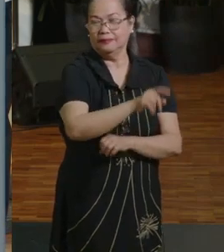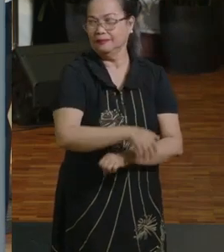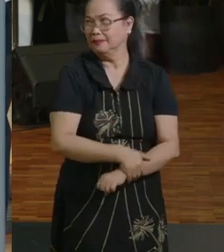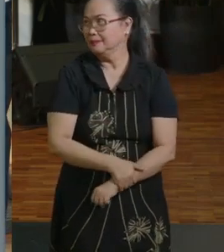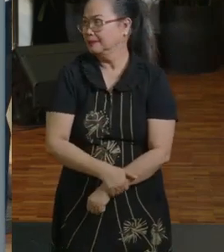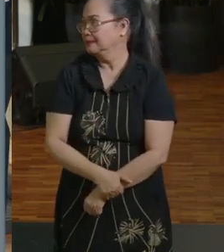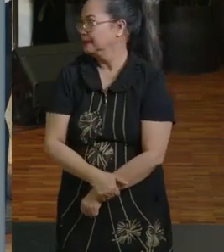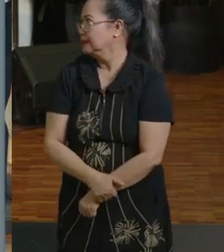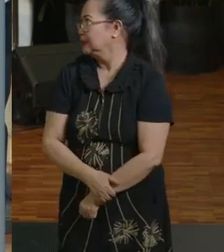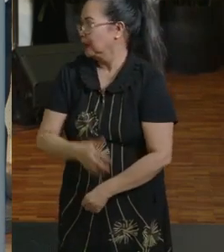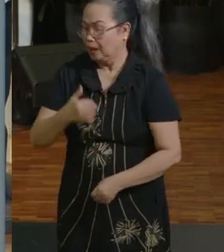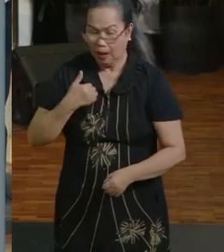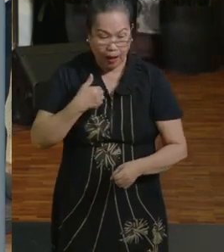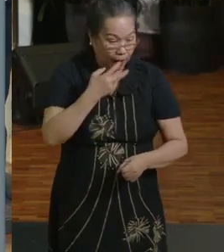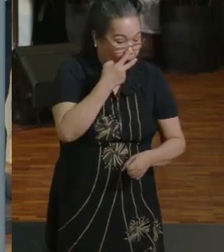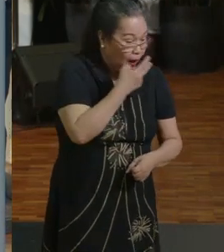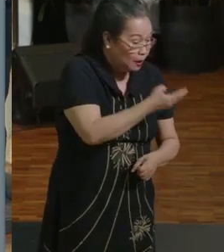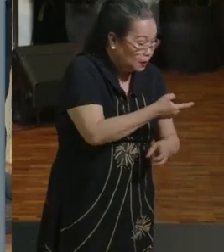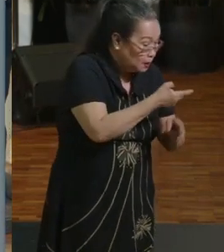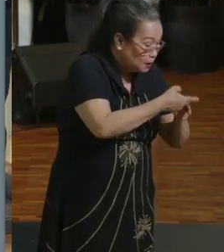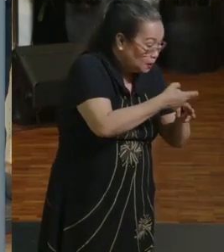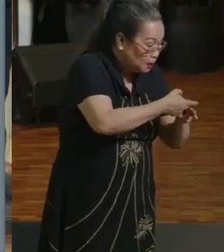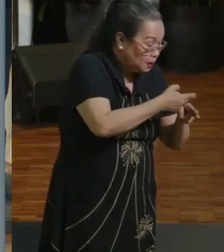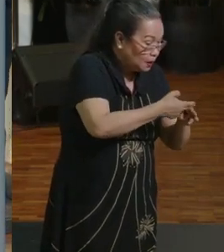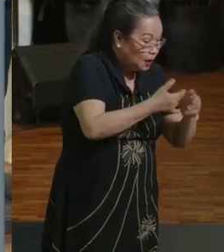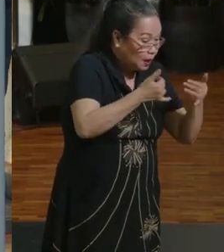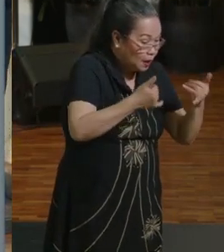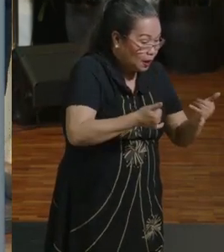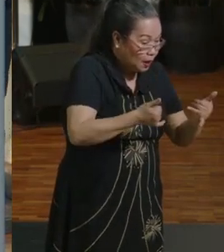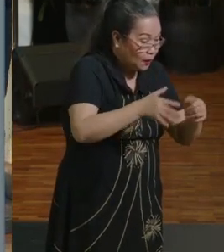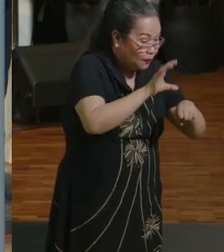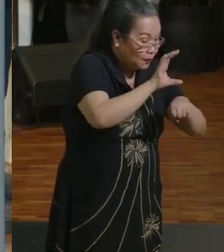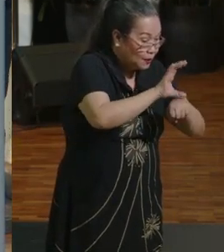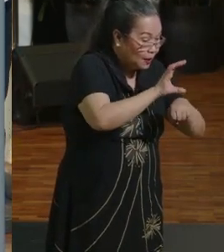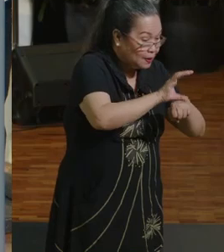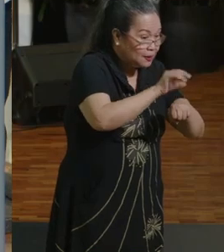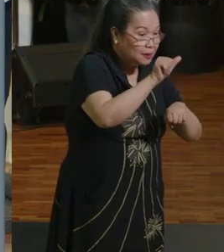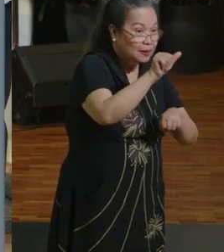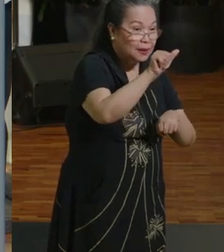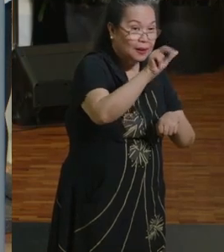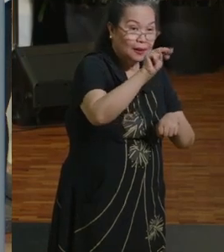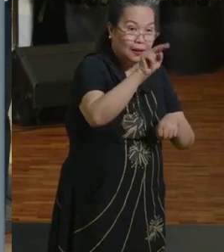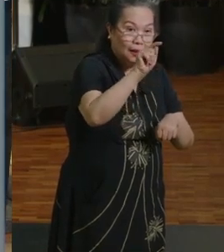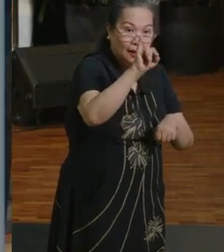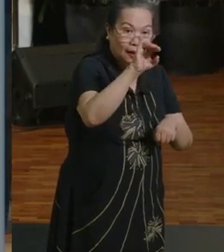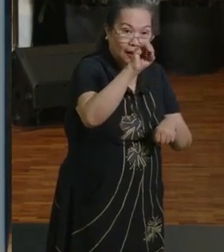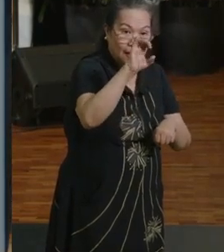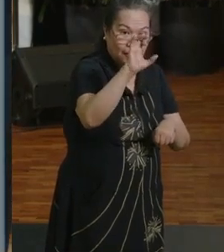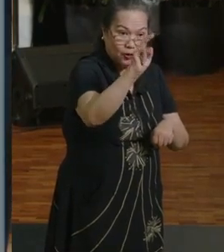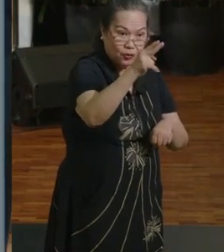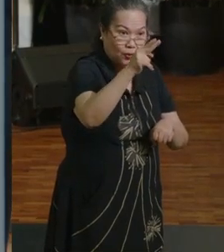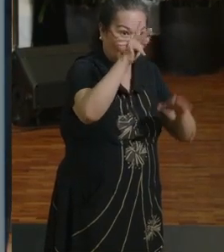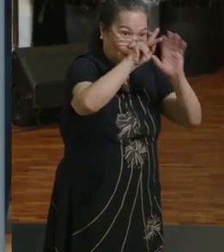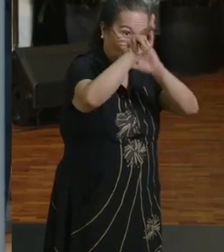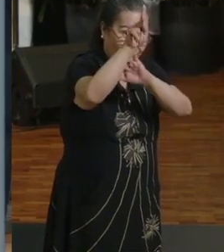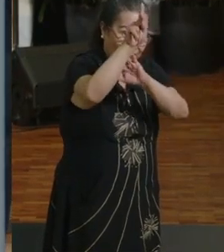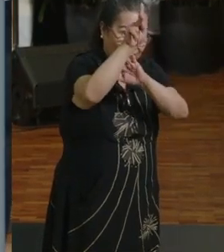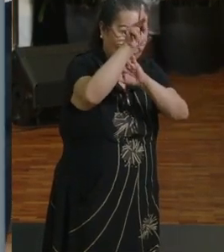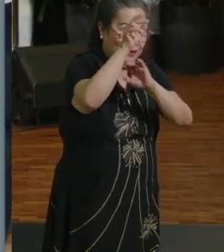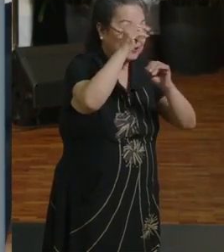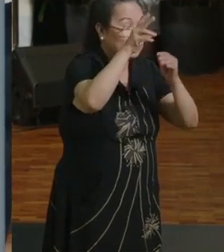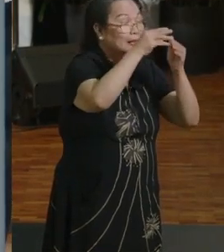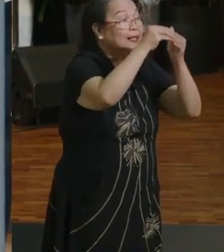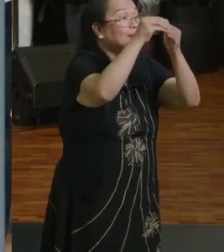Meron ako nakitang pangalan doon. Now there were in the church at Antioch prophets and teachers. Ito yung mga leaders ng church at